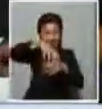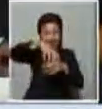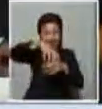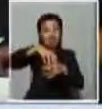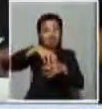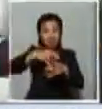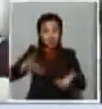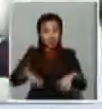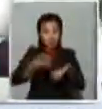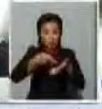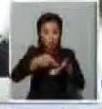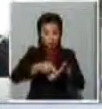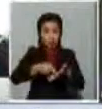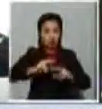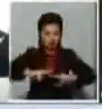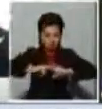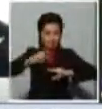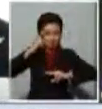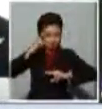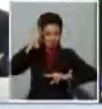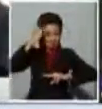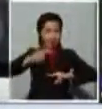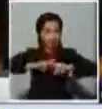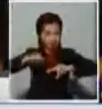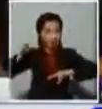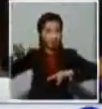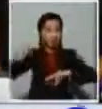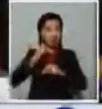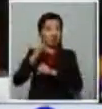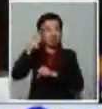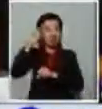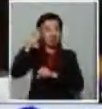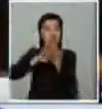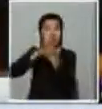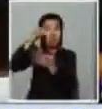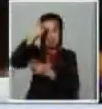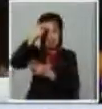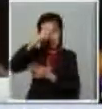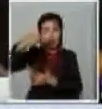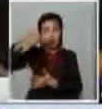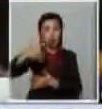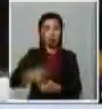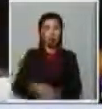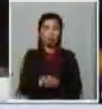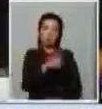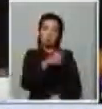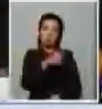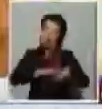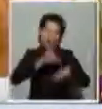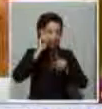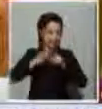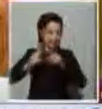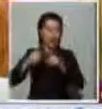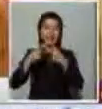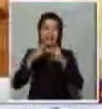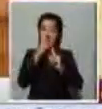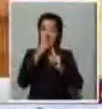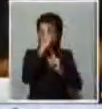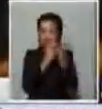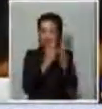างประเทศอยากจะซื้อเครื่องแล้วด้วย ใช่ครับตอนนี้อินเดียขออยู ่คืออะไรอะไรผู้ใหญ่เก่งหมดแล้วแต่มีอย่างหนึ่งที่แกยังทำไม่สำเร็จ อะ